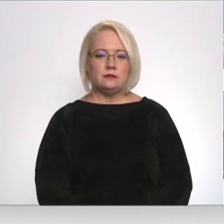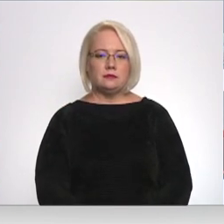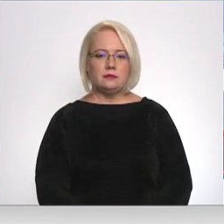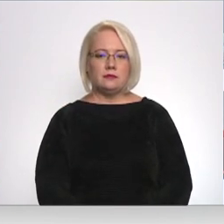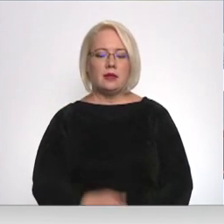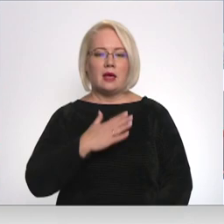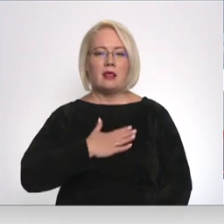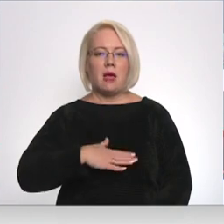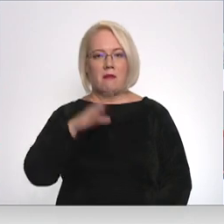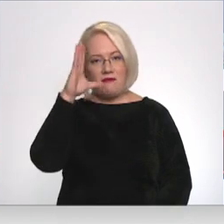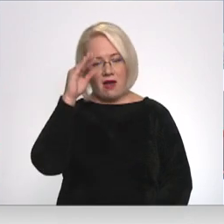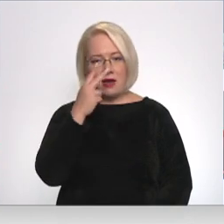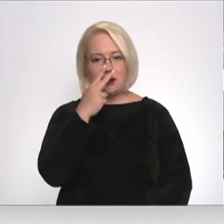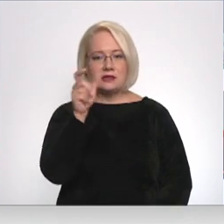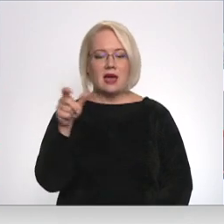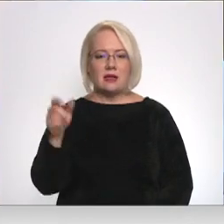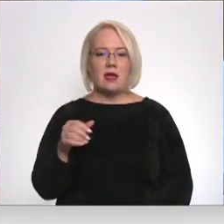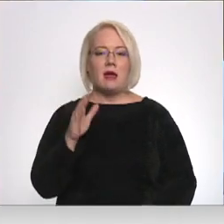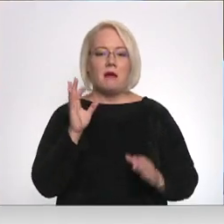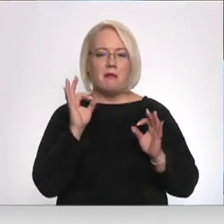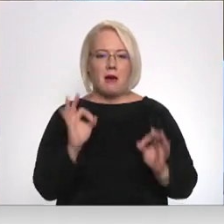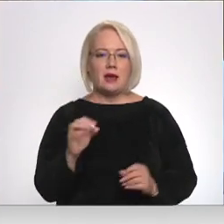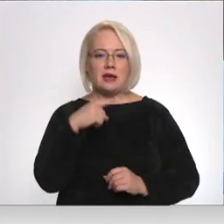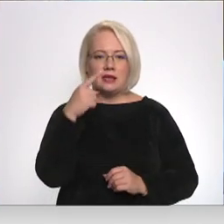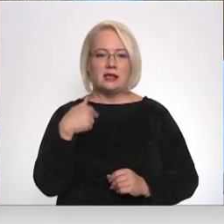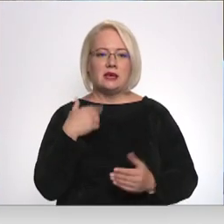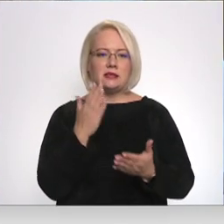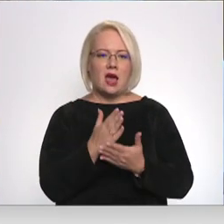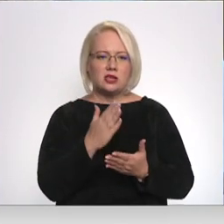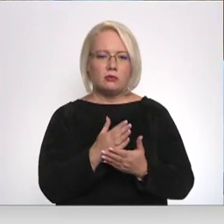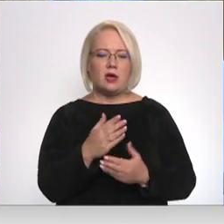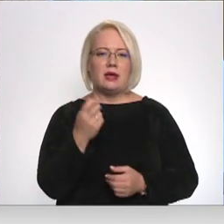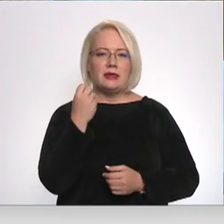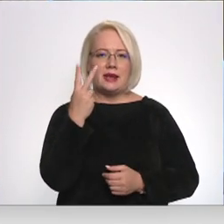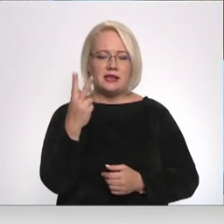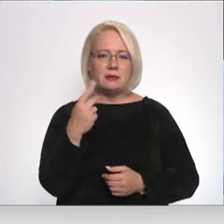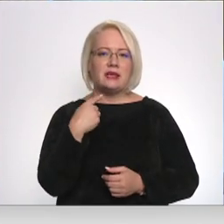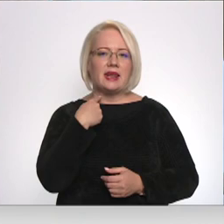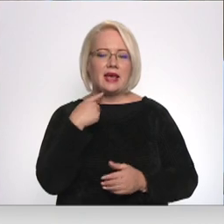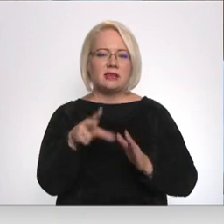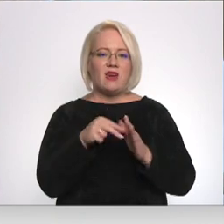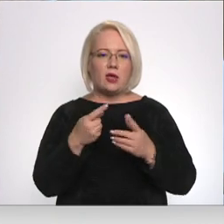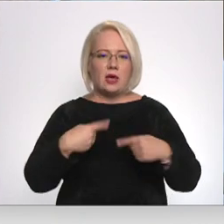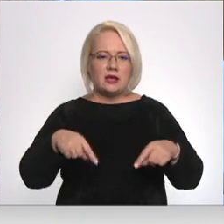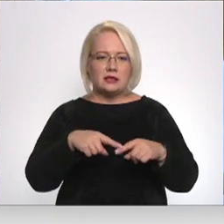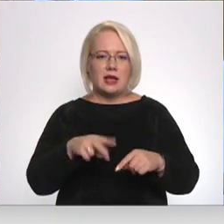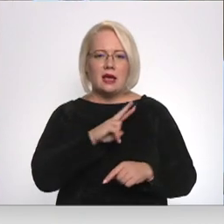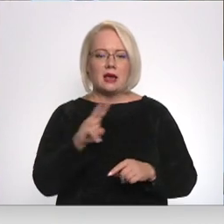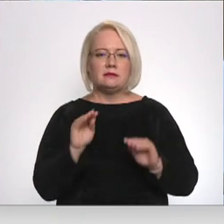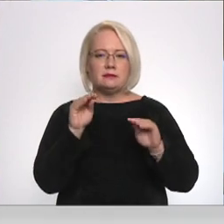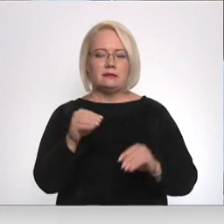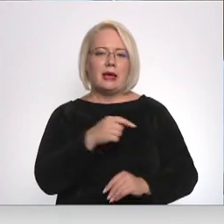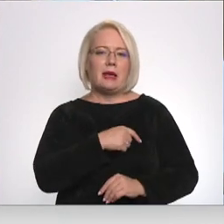Labvakar, Laura, labvakar, skatītāji. Jā, pareizi tu teici, es šobrīd esmu 13. Rīgas vēlēšanu iecirknī, kas ierīkots